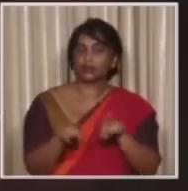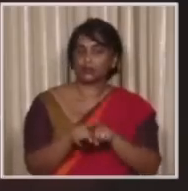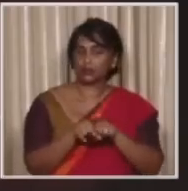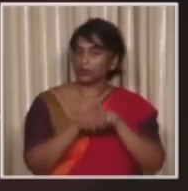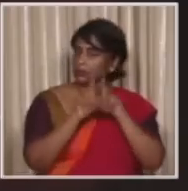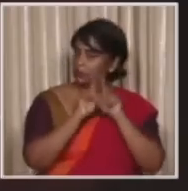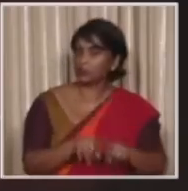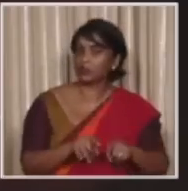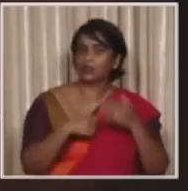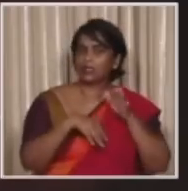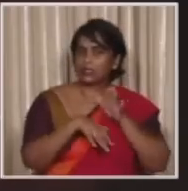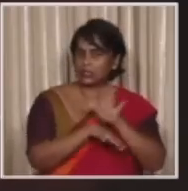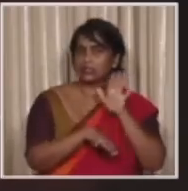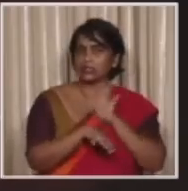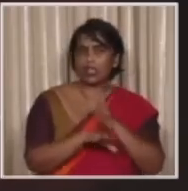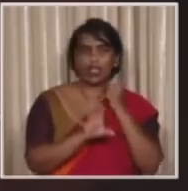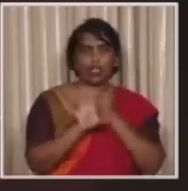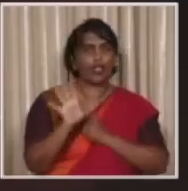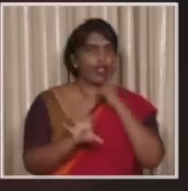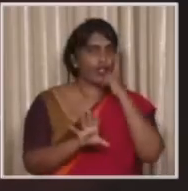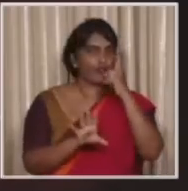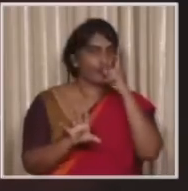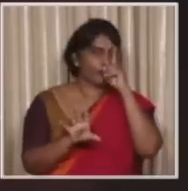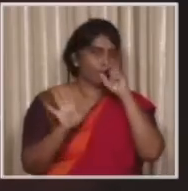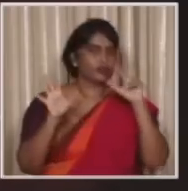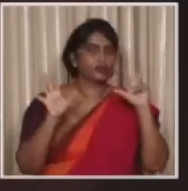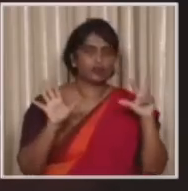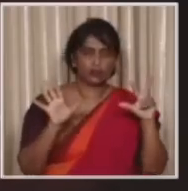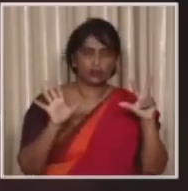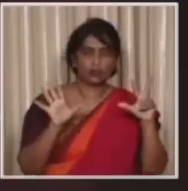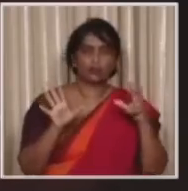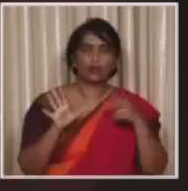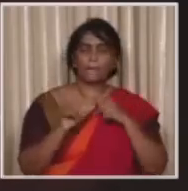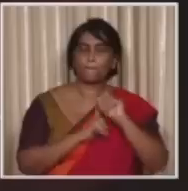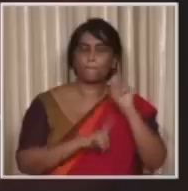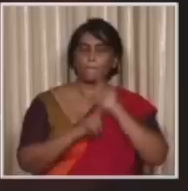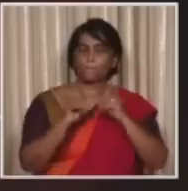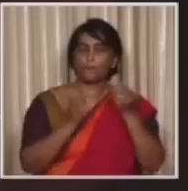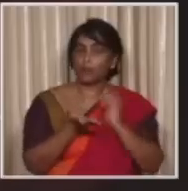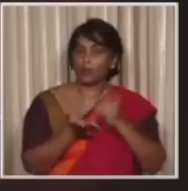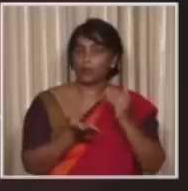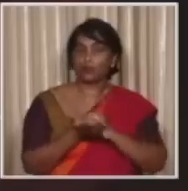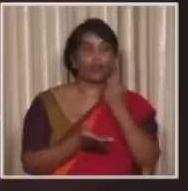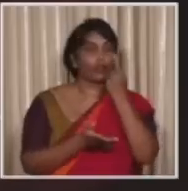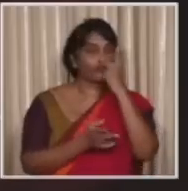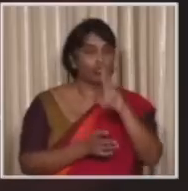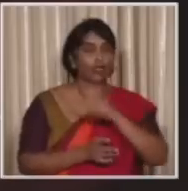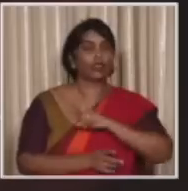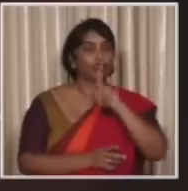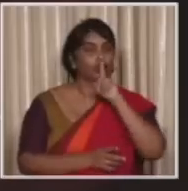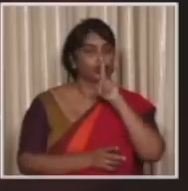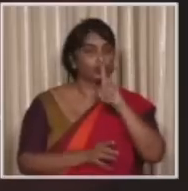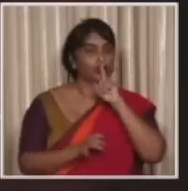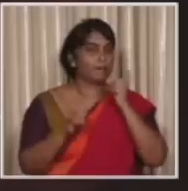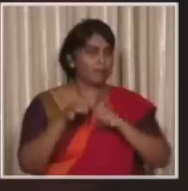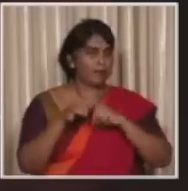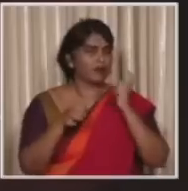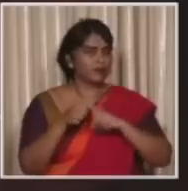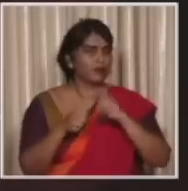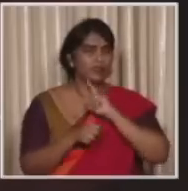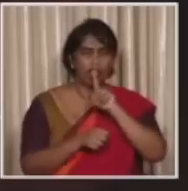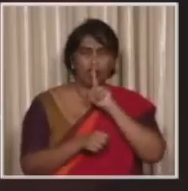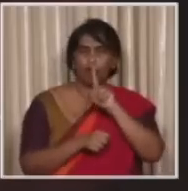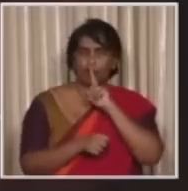වගේ සිද්ධි වෙලා දැන් අවුරුද්දයි මාස 8ක් වෙනවා. මම පාර්ලිමේන්තුවේ 12 වතාවකට වඩා කතා කරලා තියෙනවා ප්‍රශ්න කරලා තියෙනවා මේ